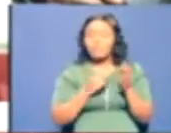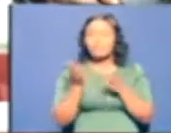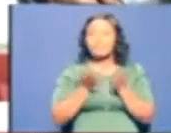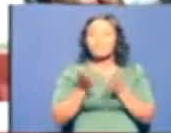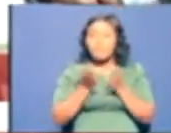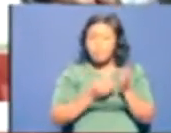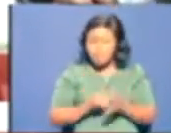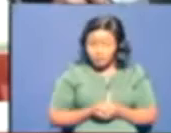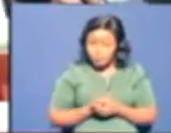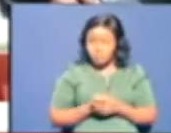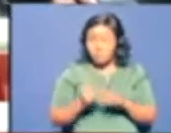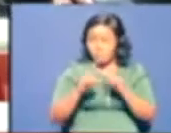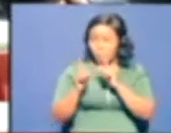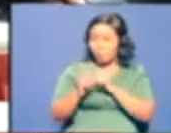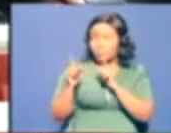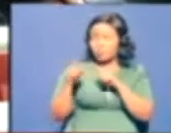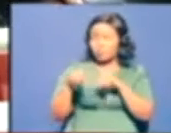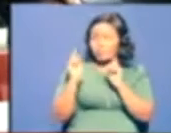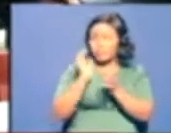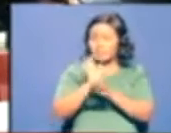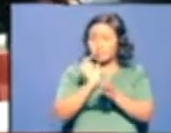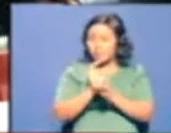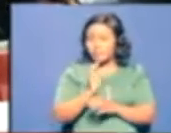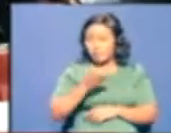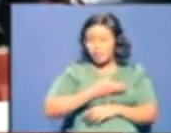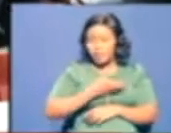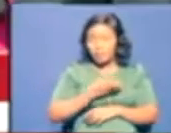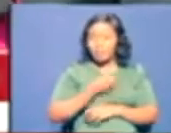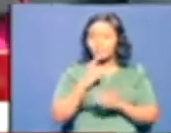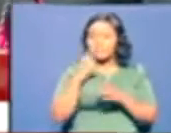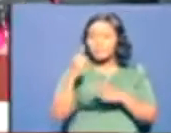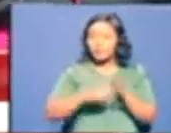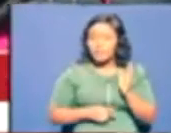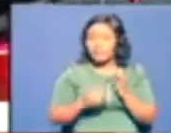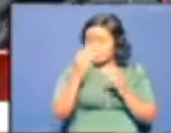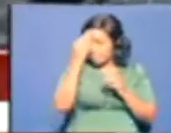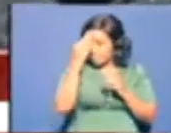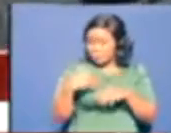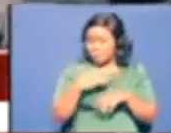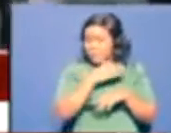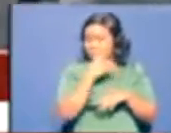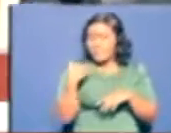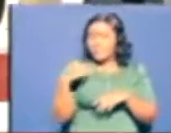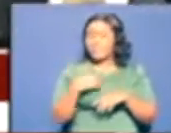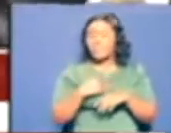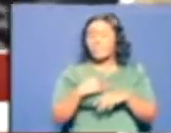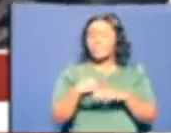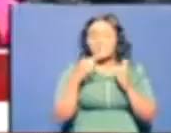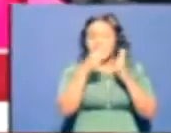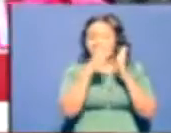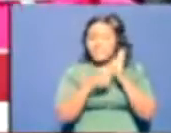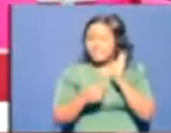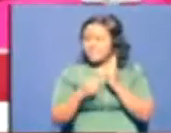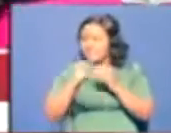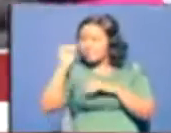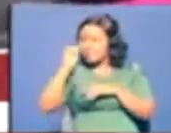chama cha maaskofu wa Kanisa Katoliki, Askofu Martin Kivuva, amesema Kanisa Katoliki kamwe halitamtambua mwanasiasa yeyote, akisema